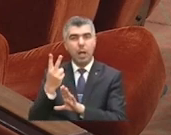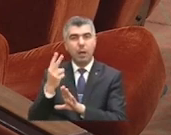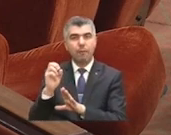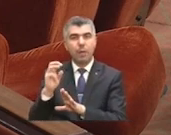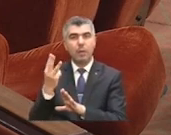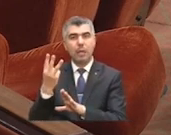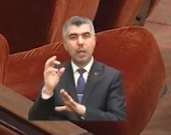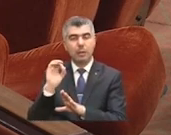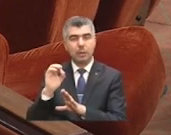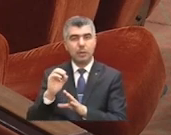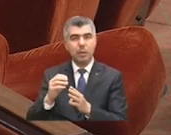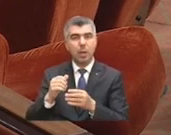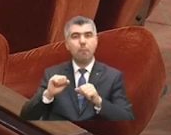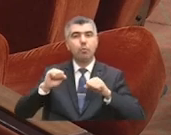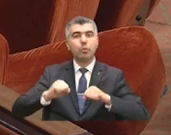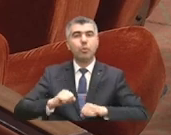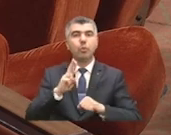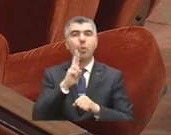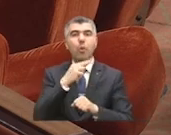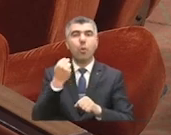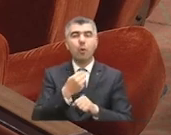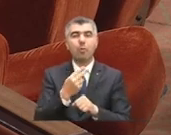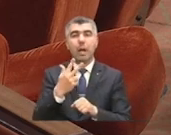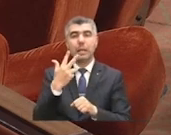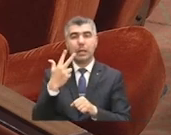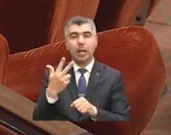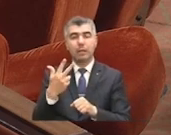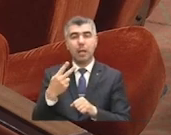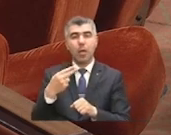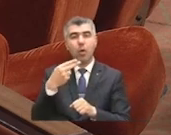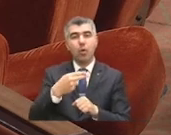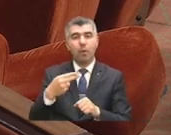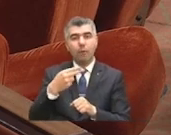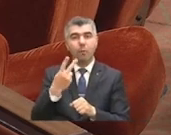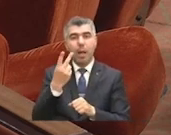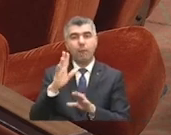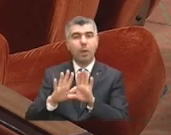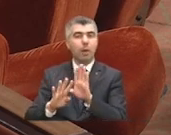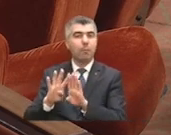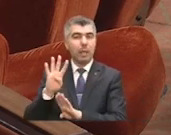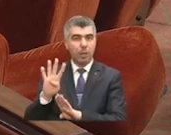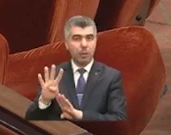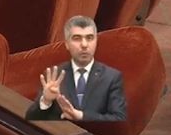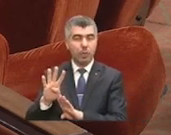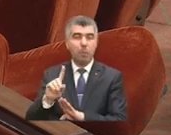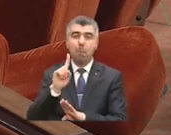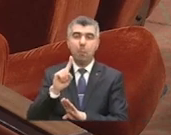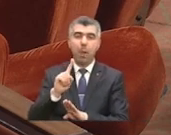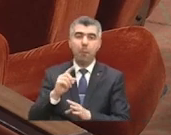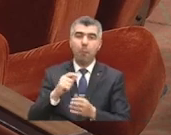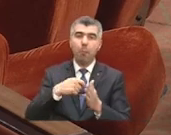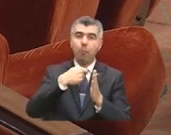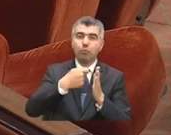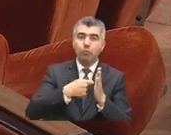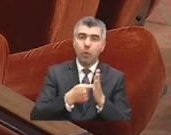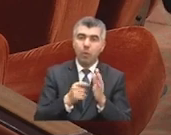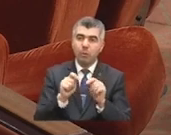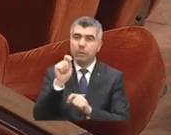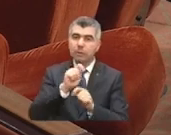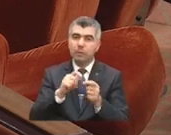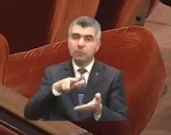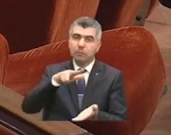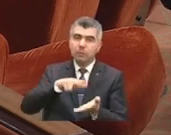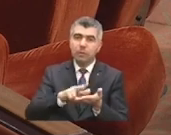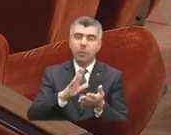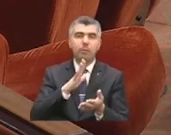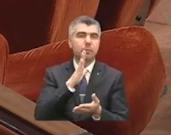2015-2030 التي تم عرضها على المجلس الحكومي المنعقد بتاريخ 3 أبريل 2014، إلا أن هذا المشروع لم يستكمل المسطرة المصادقة